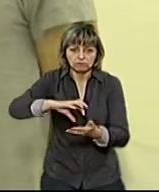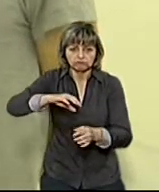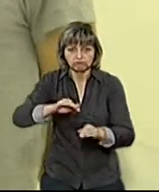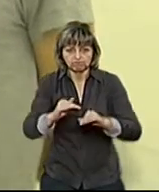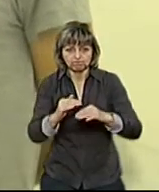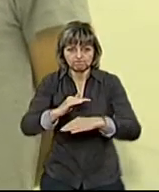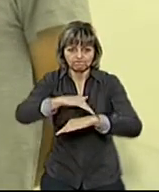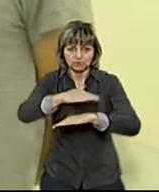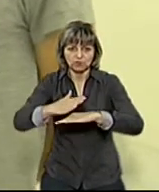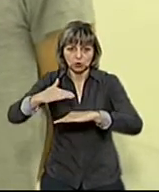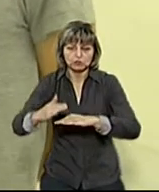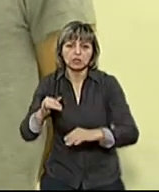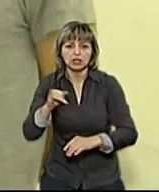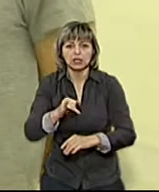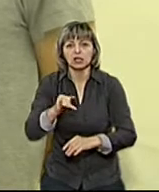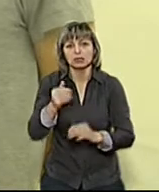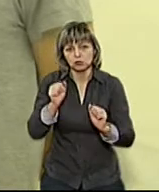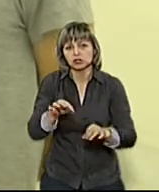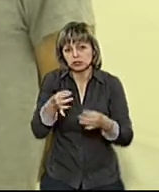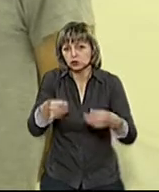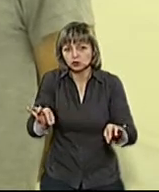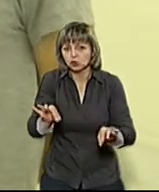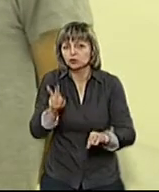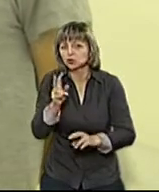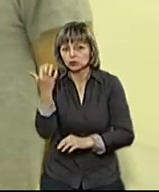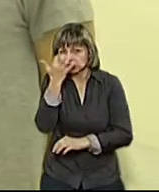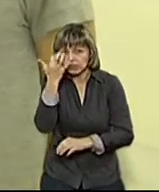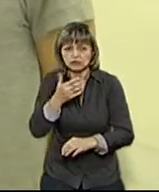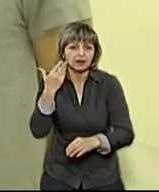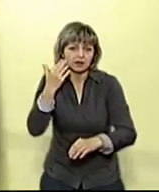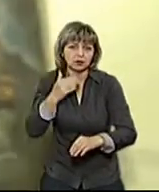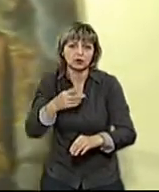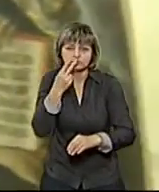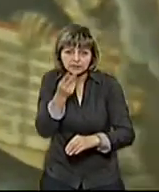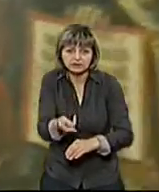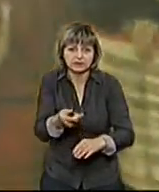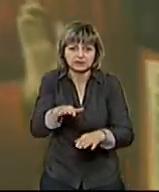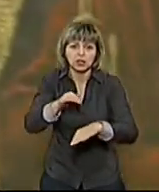буде доступна в тактильній експозиції для слабозрячих та незрячих людей.